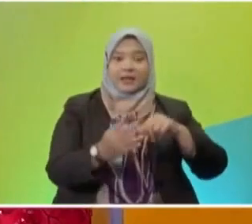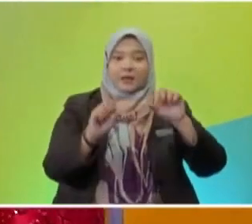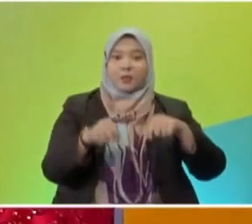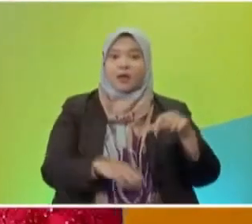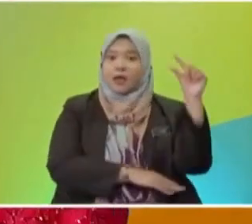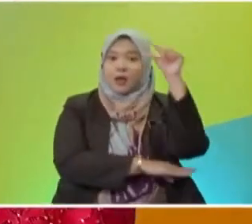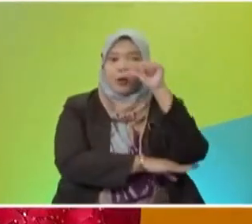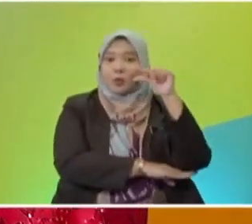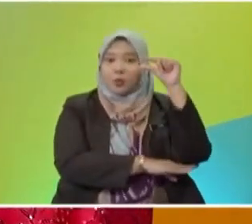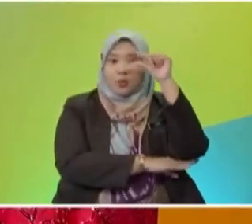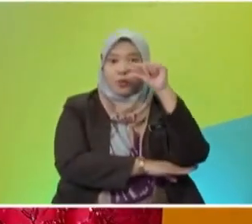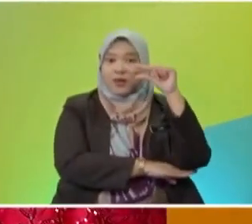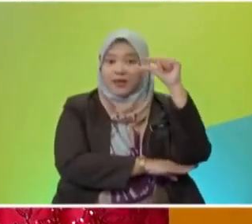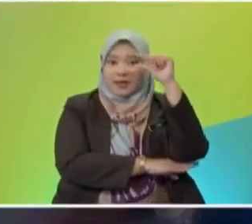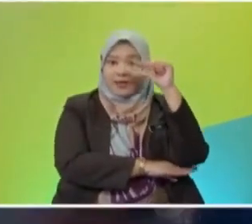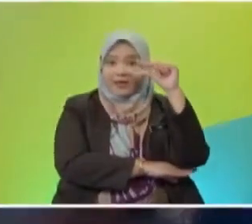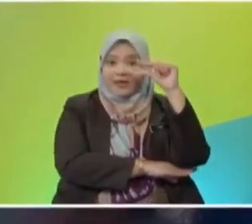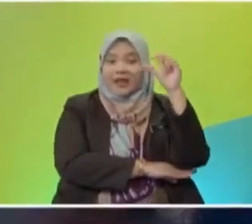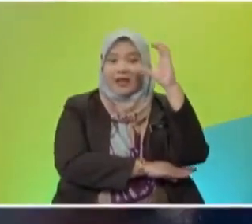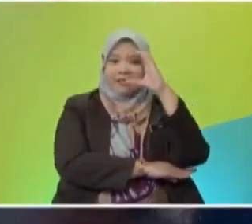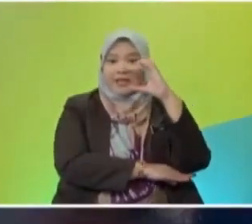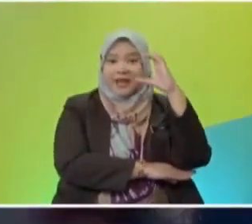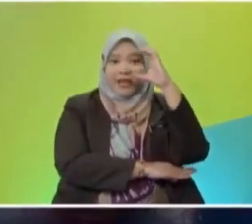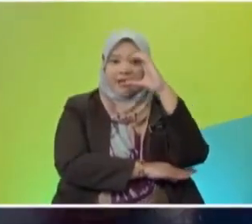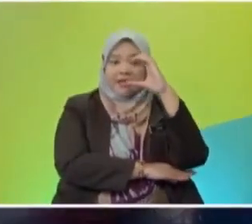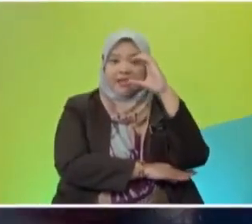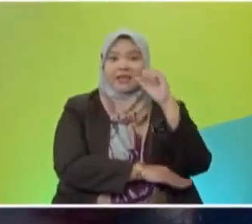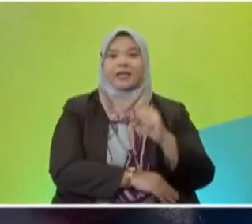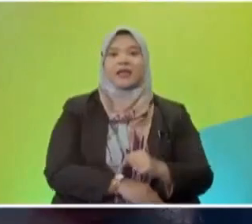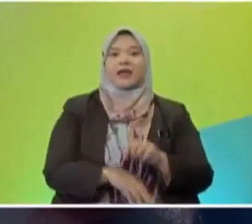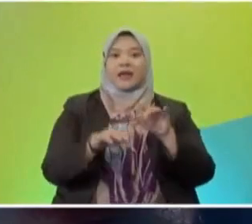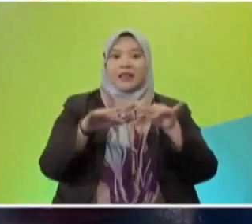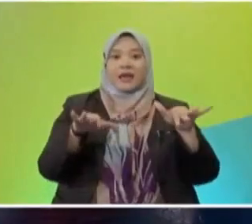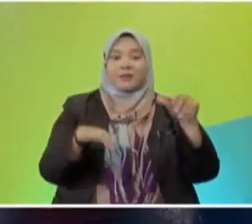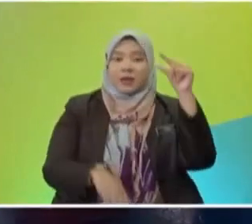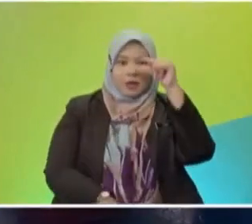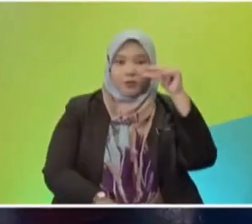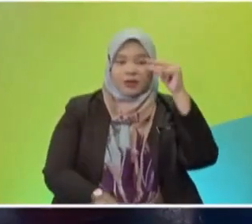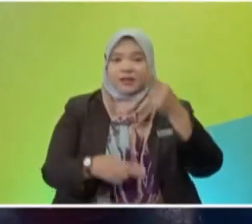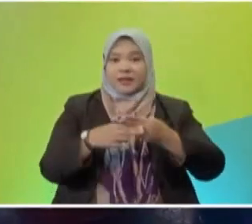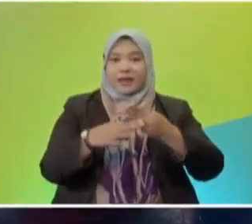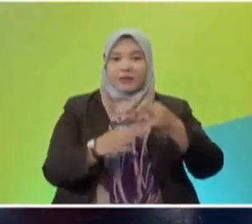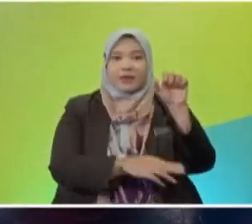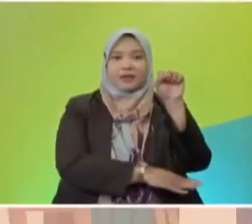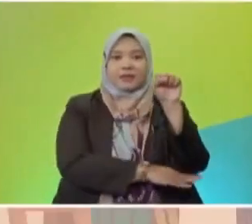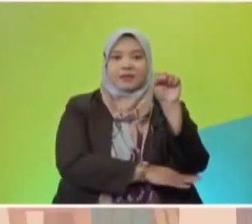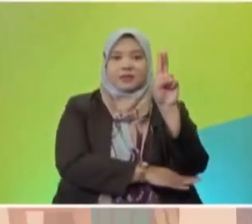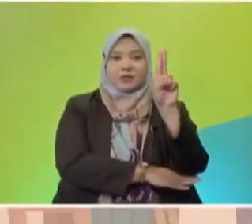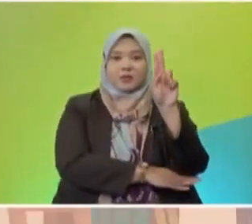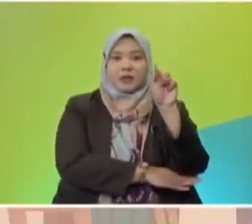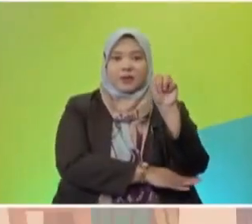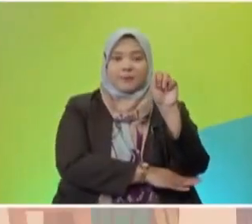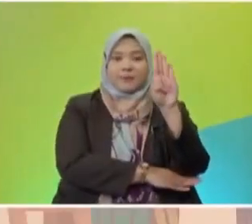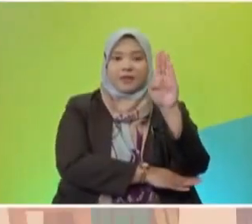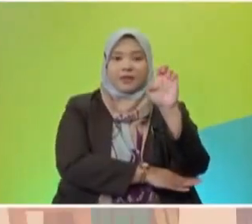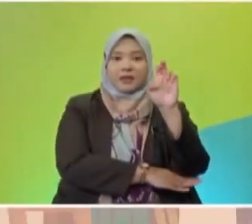di kaca TV. Ha, bagaimana dengan pentaksiran kesemua murid-murid kita pada hari ini, cikgu? Tahniah, murid-murid hari ini sangat hebat. Mereka